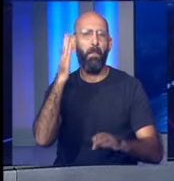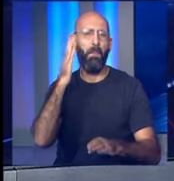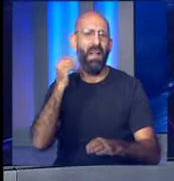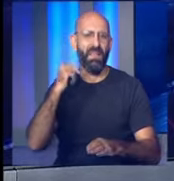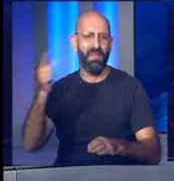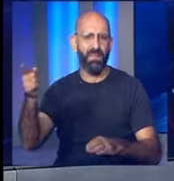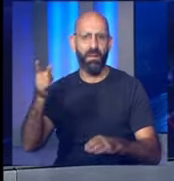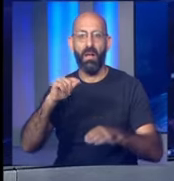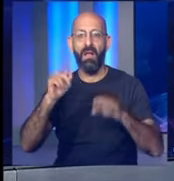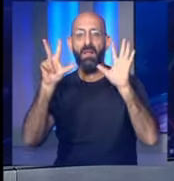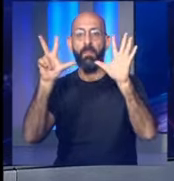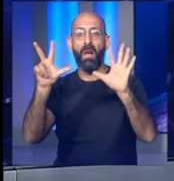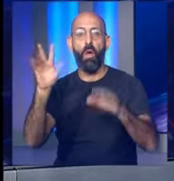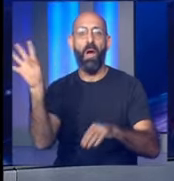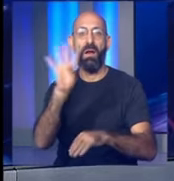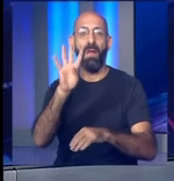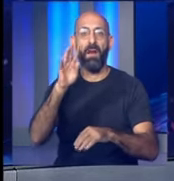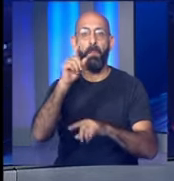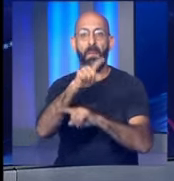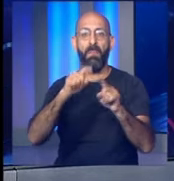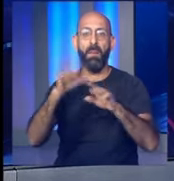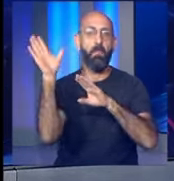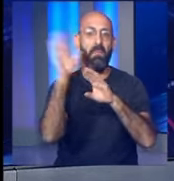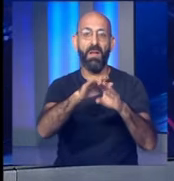49% يؤيدون هاريس مقابل